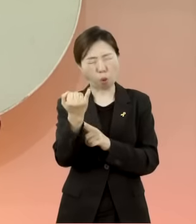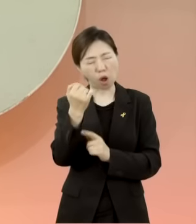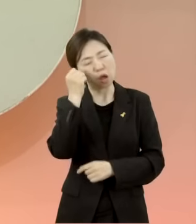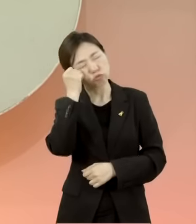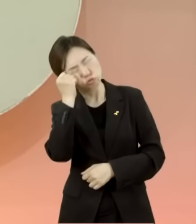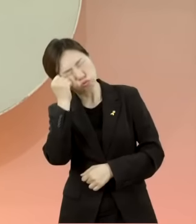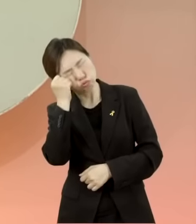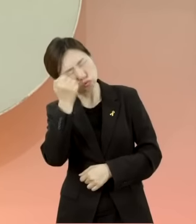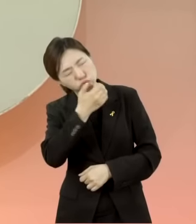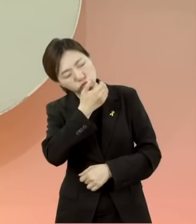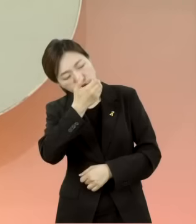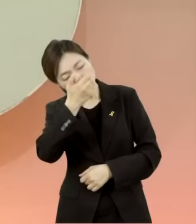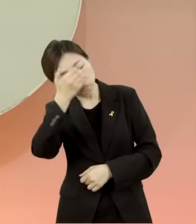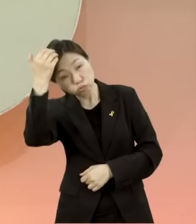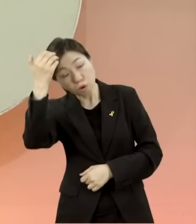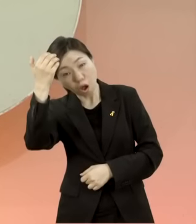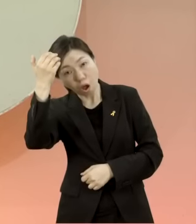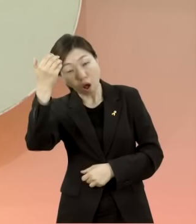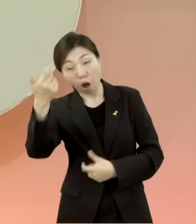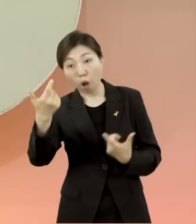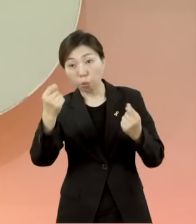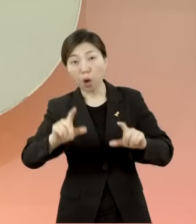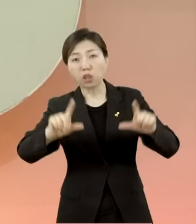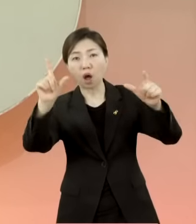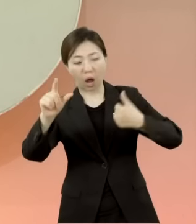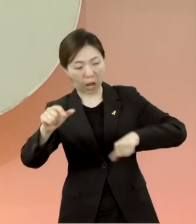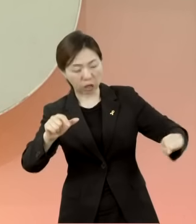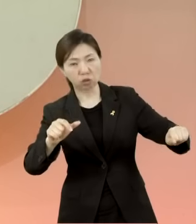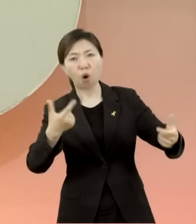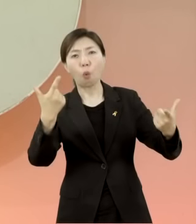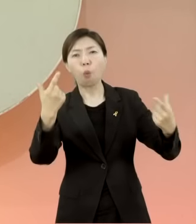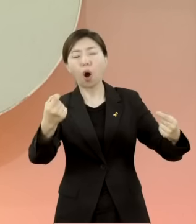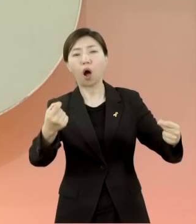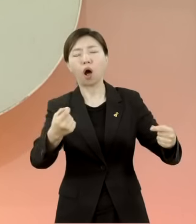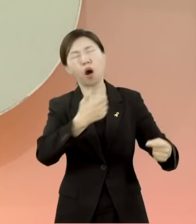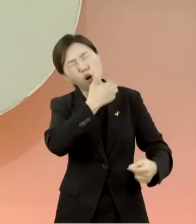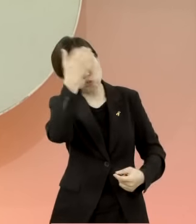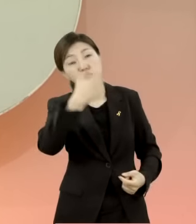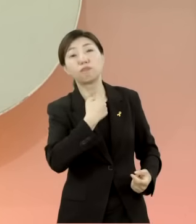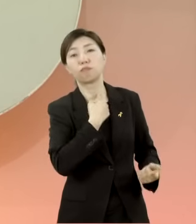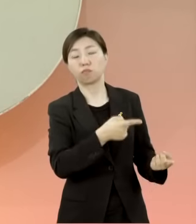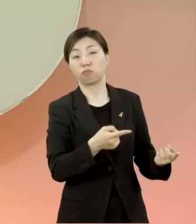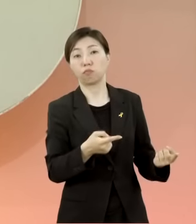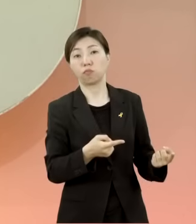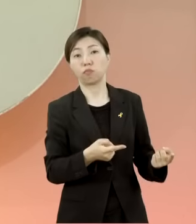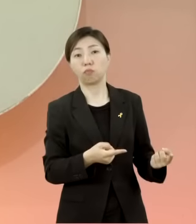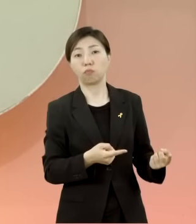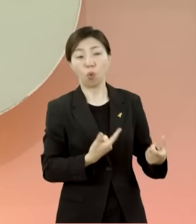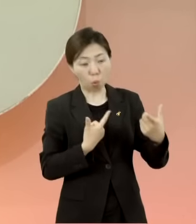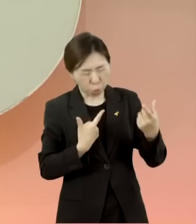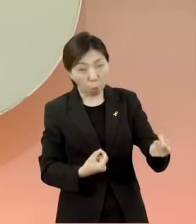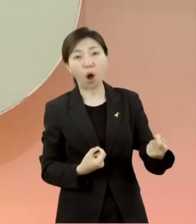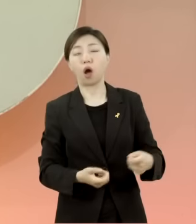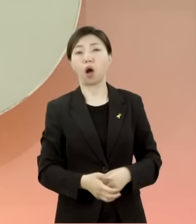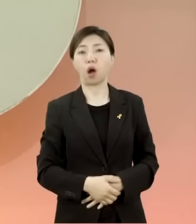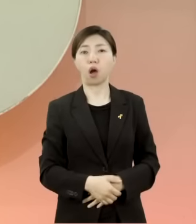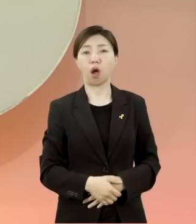불자님이 꾸었던 그날에 똑같은 꿈을 아들 도 똑같이 꾼